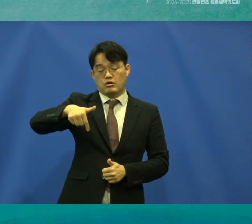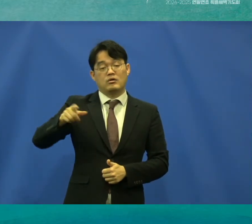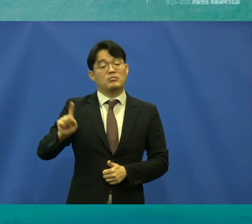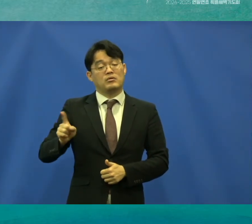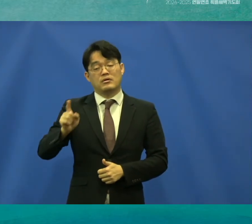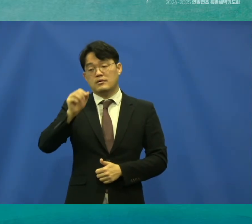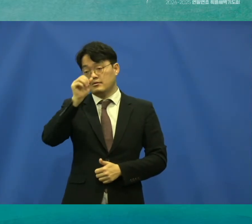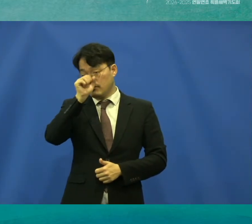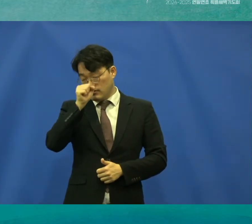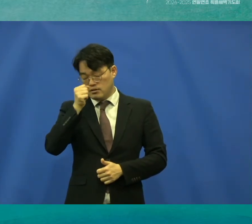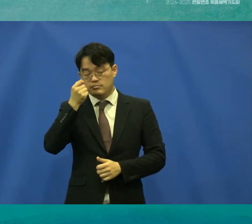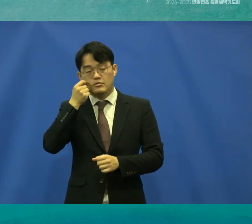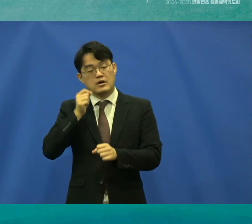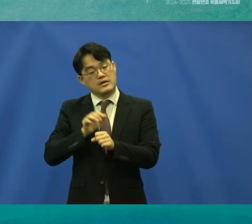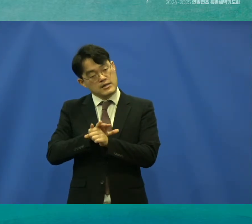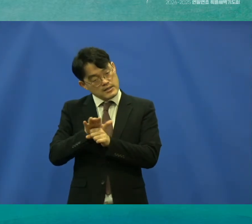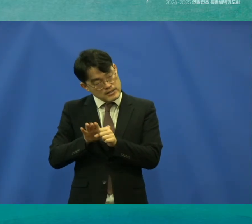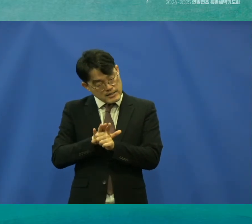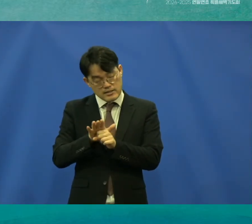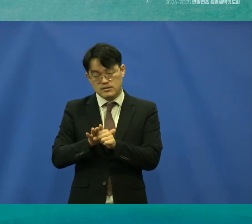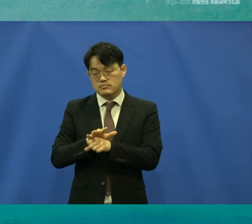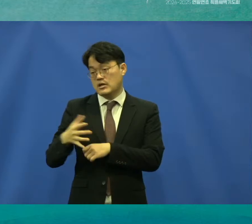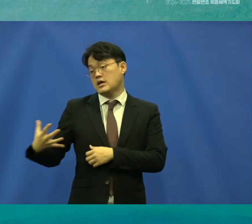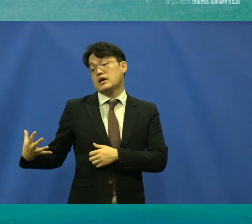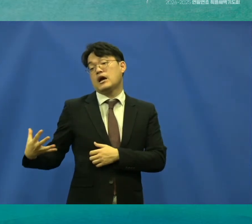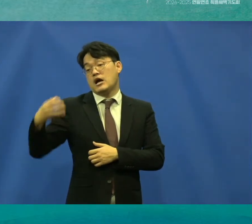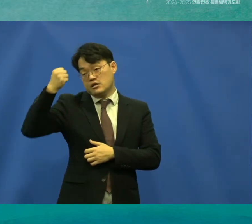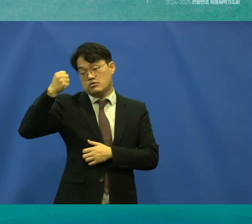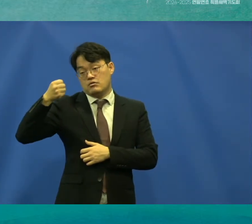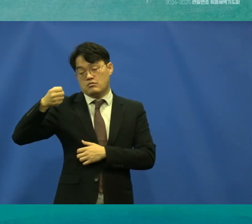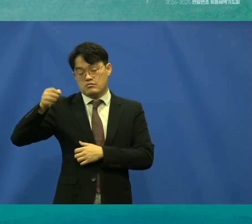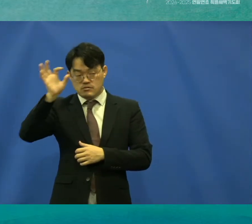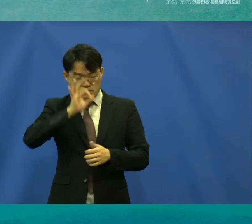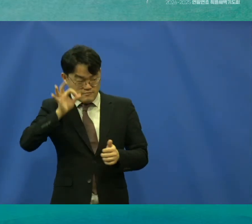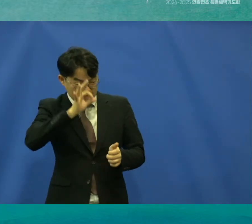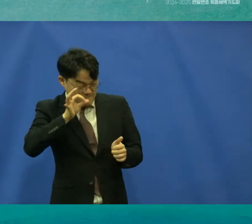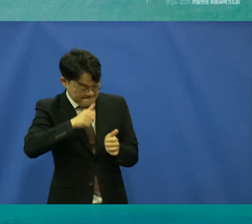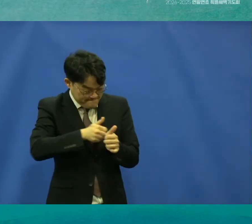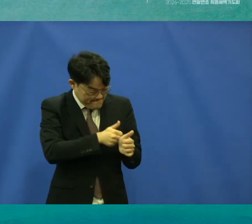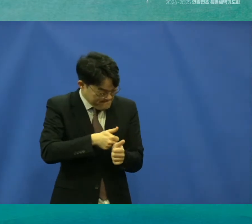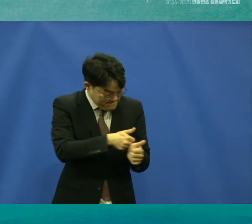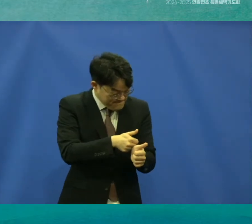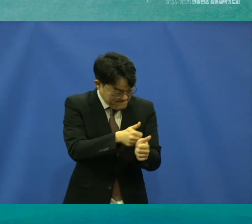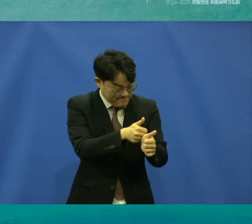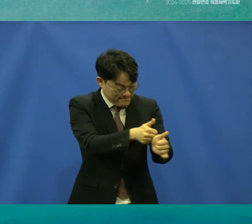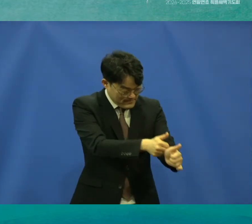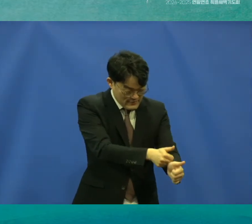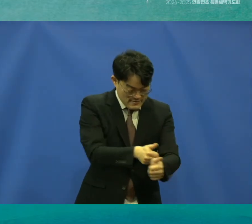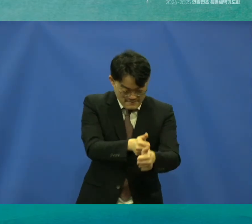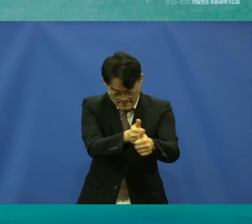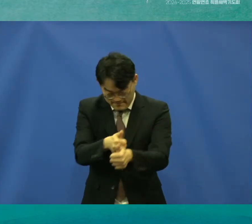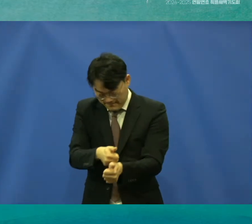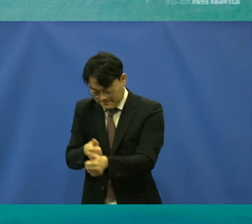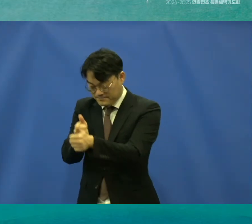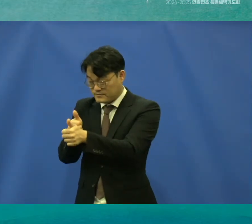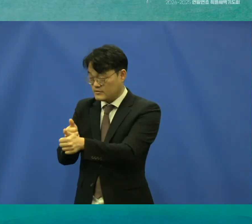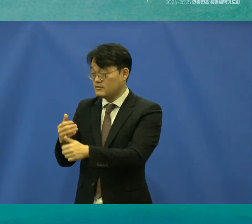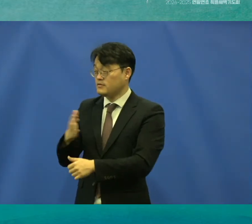선하심과 인자하신 그 하나님. 그래서 내가 여호와의 집에 영원히 거하도록, 피니시 웰